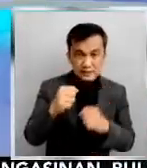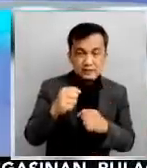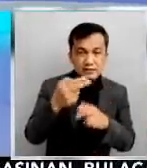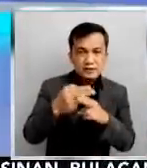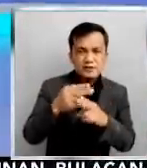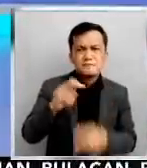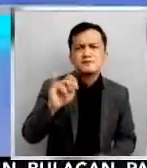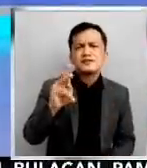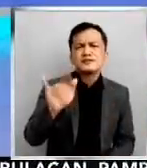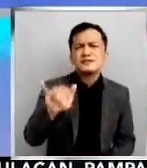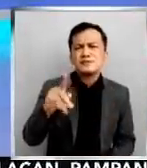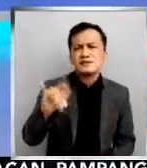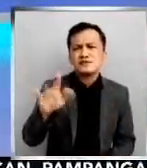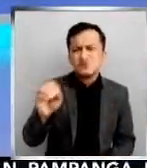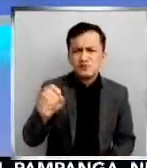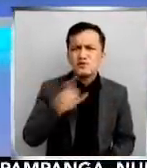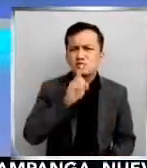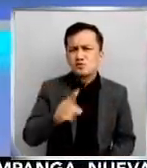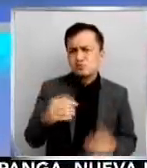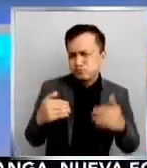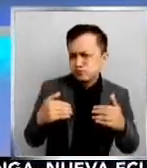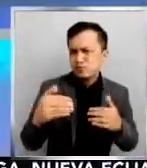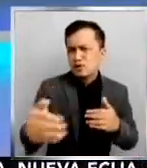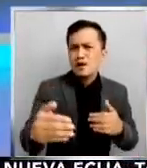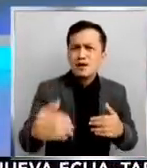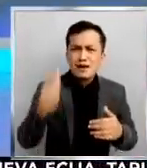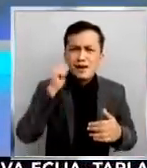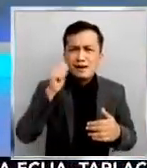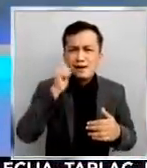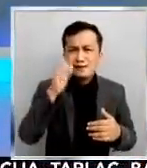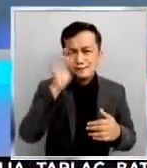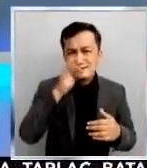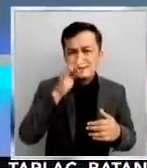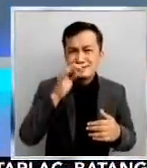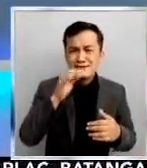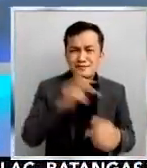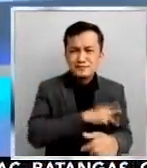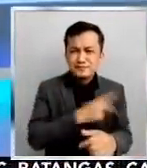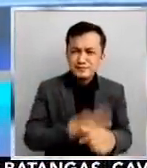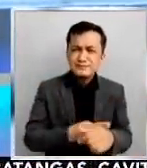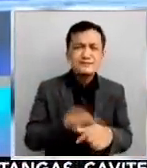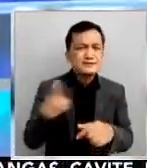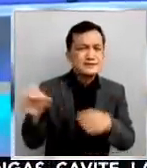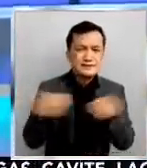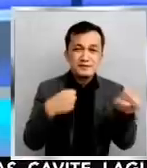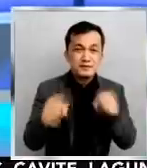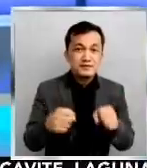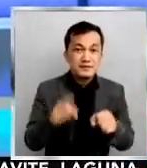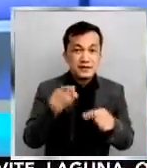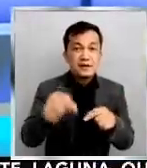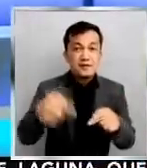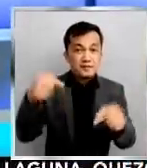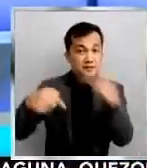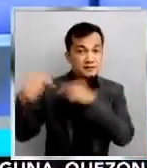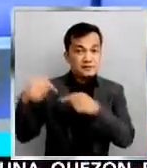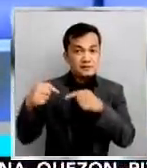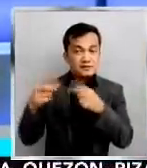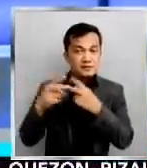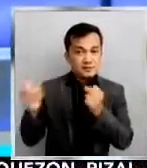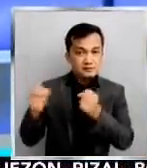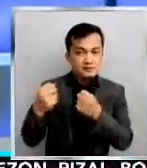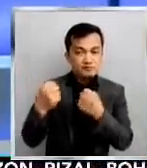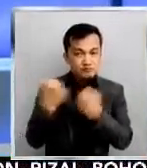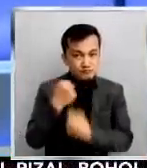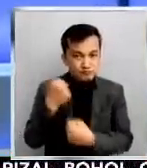umarangkada ang Pinay power sa mundo ng palakasan. Balikan natin ang kanyang laban at ang pagbibigay pugay